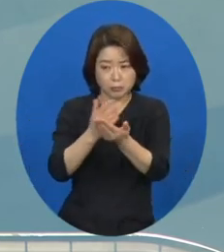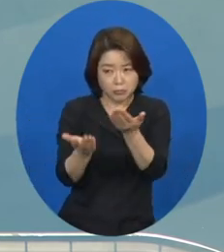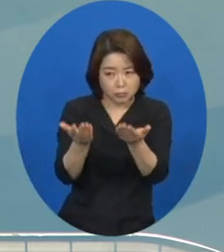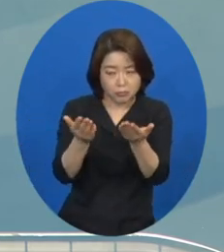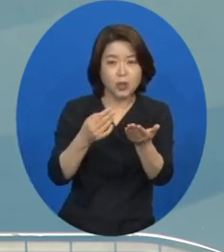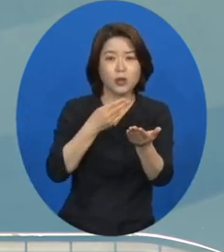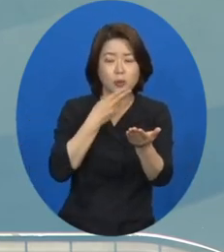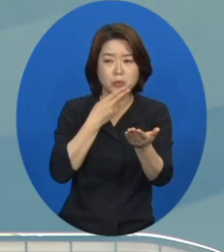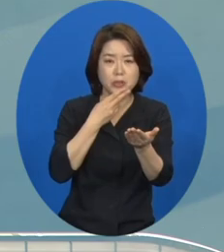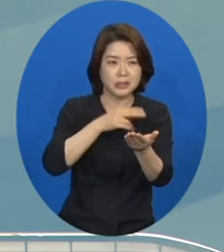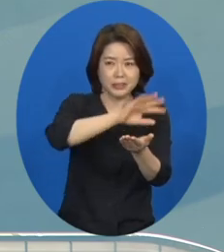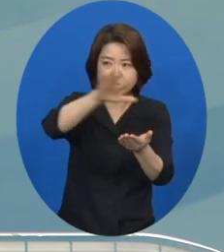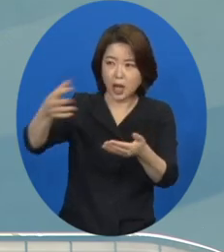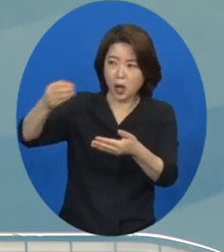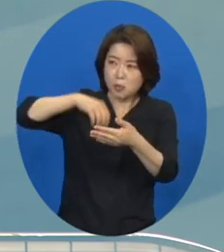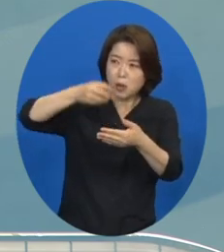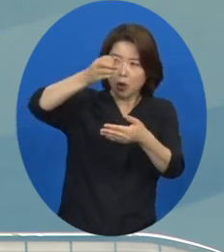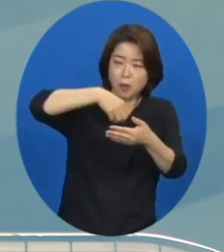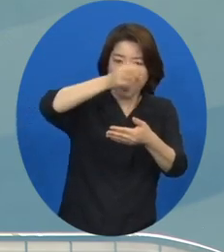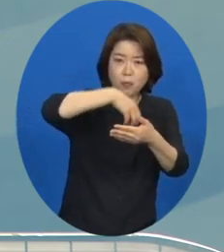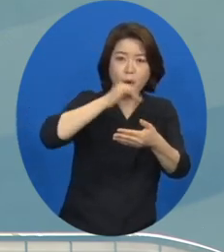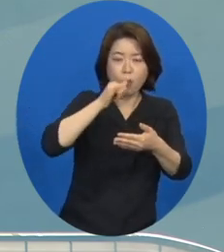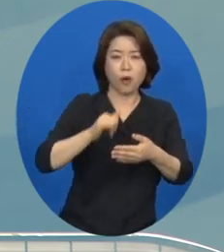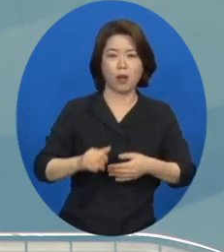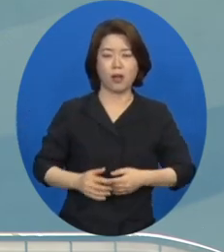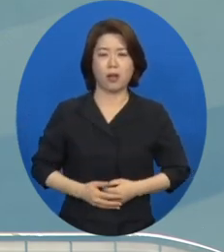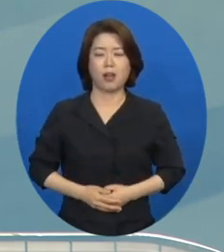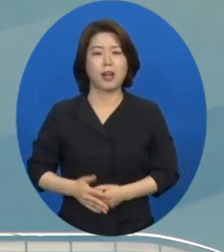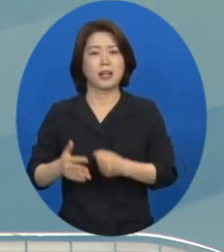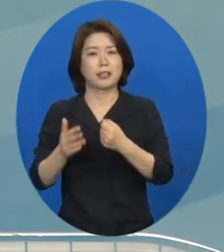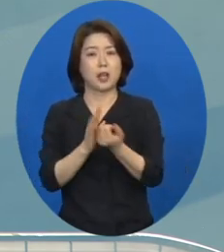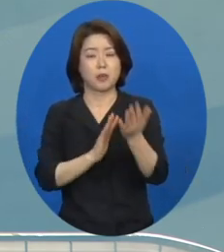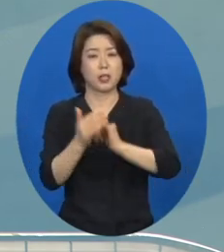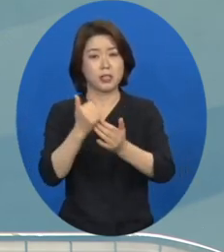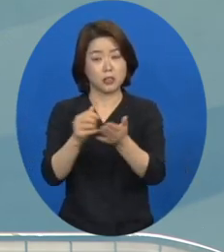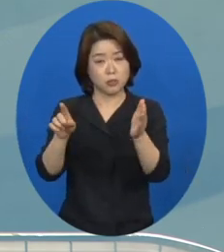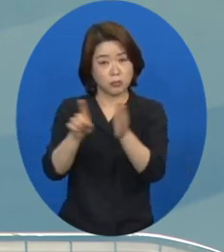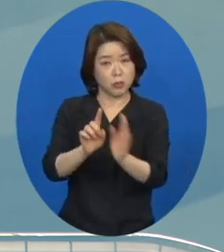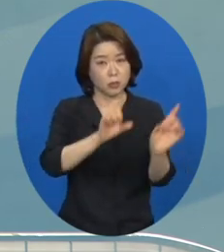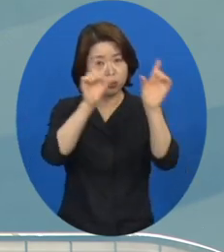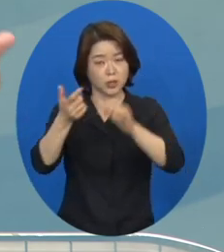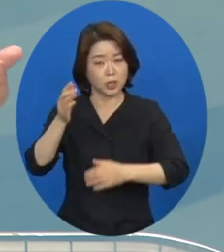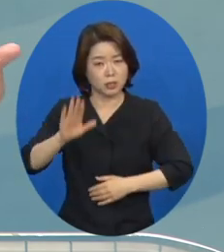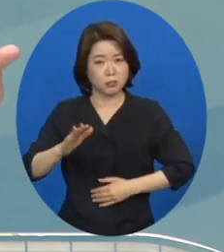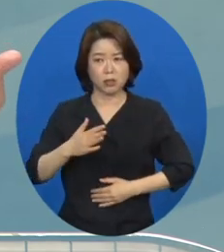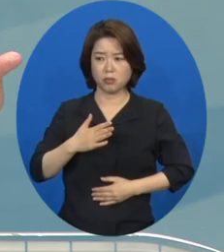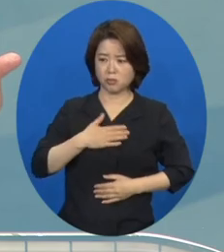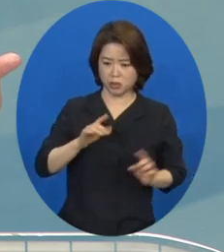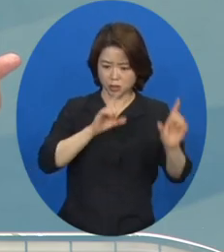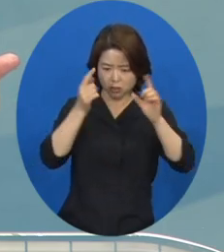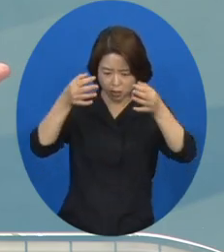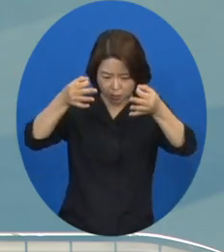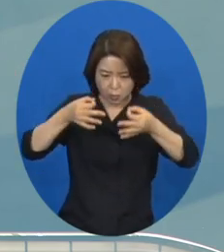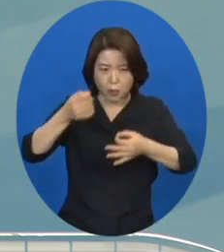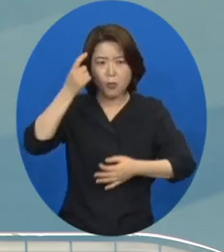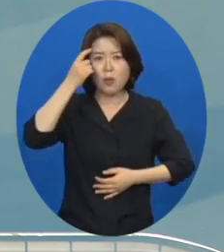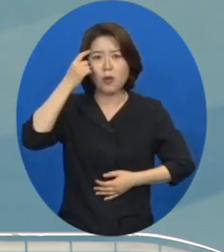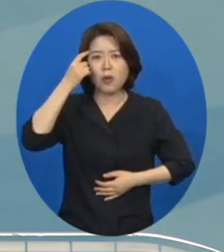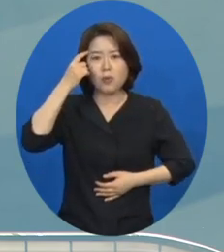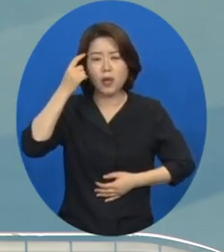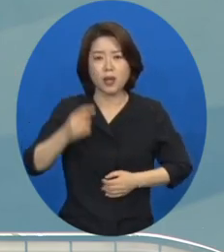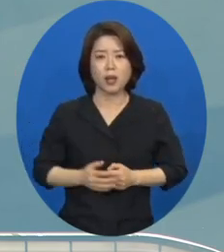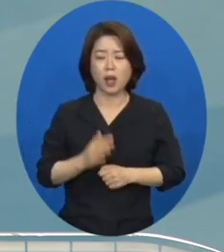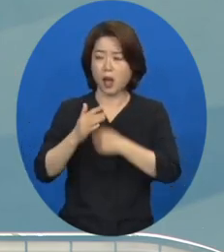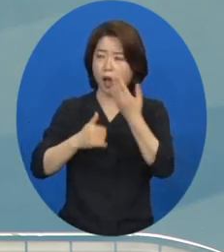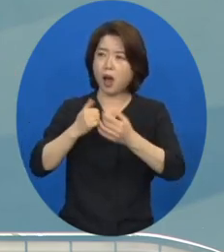생각을 품는 거죠. 그래서 예수를 믿고 사는데도 왜 나는 이렇게 사는 거지? 하나님은 왜